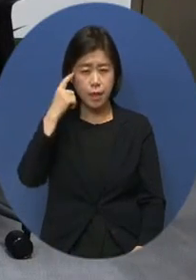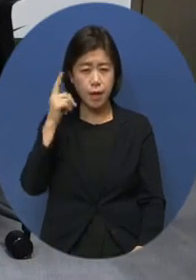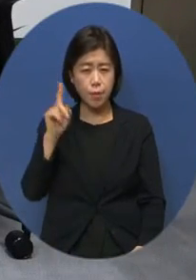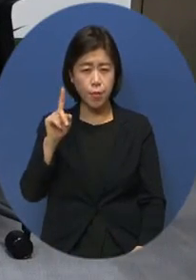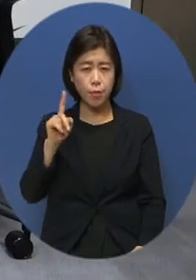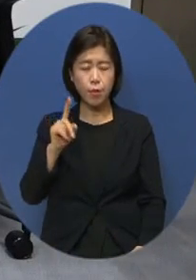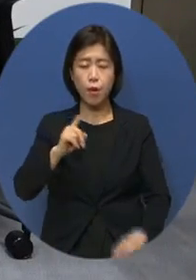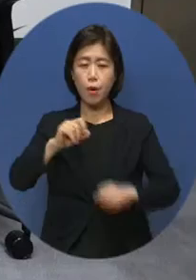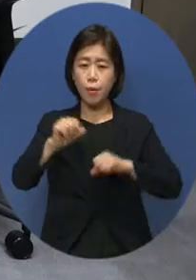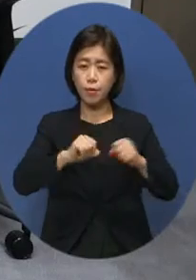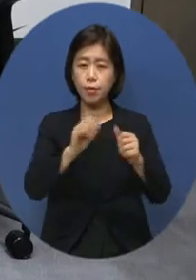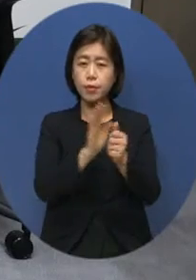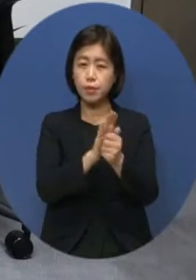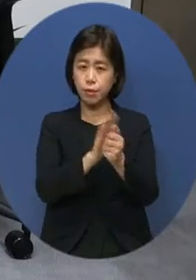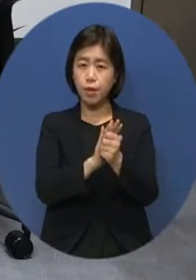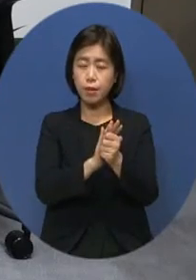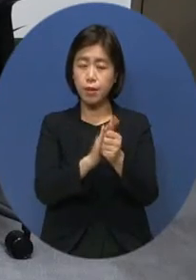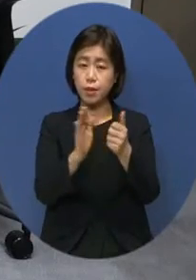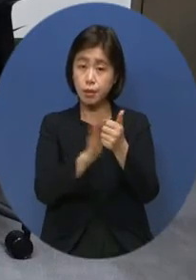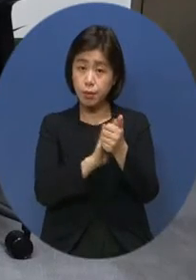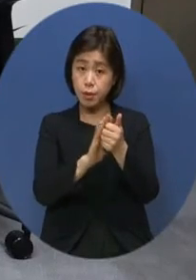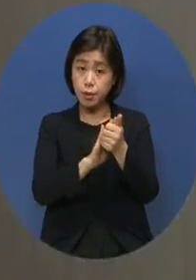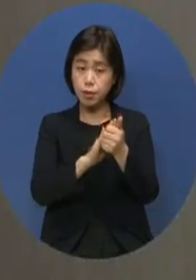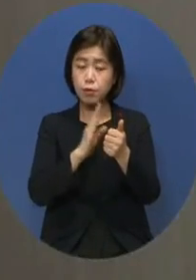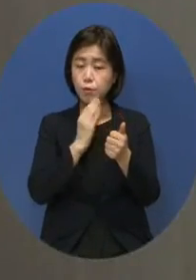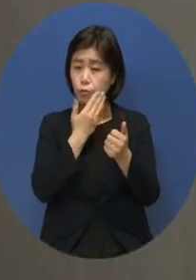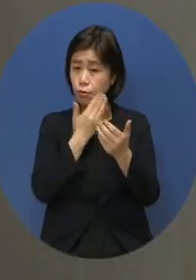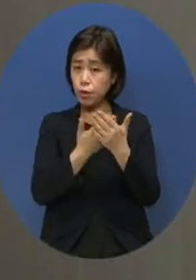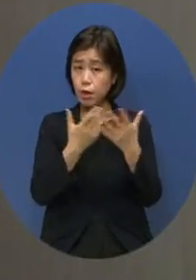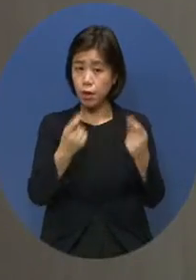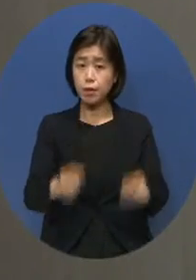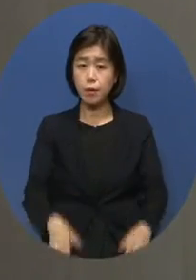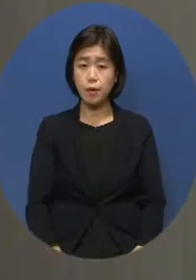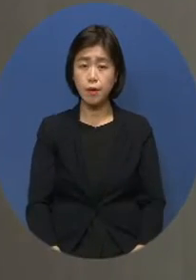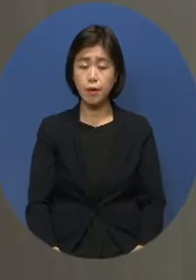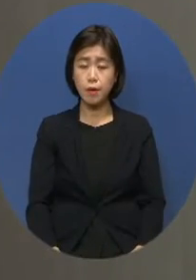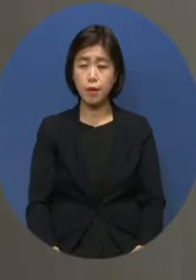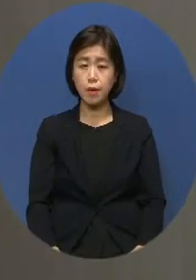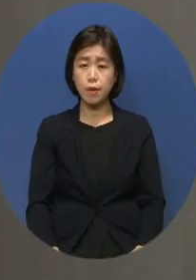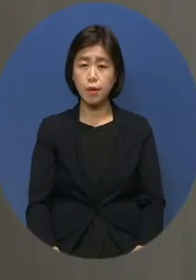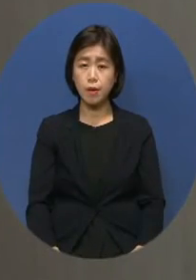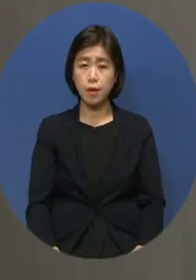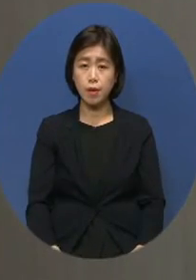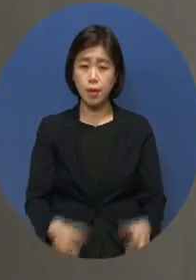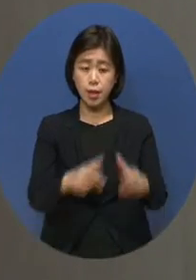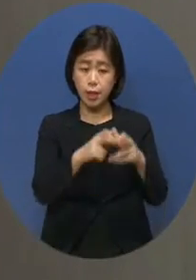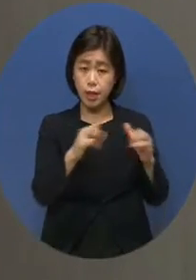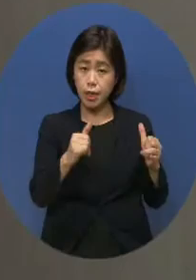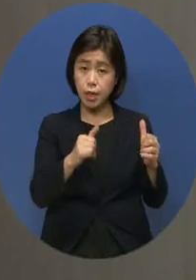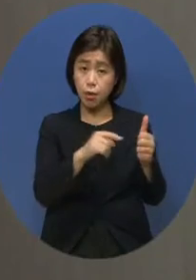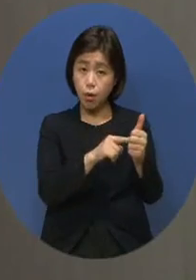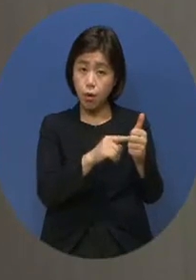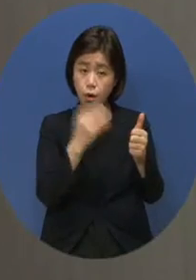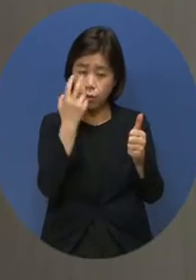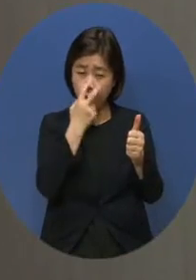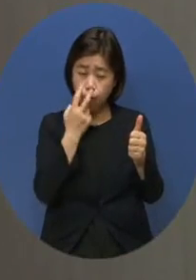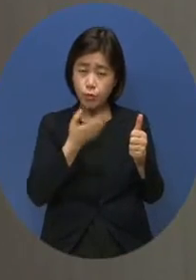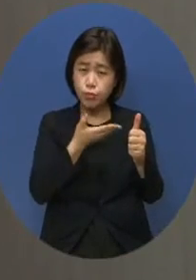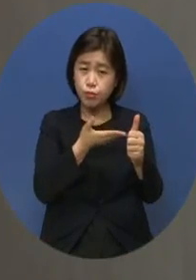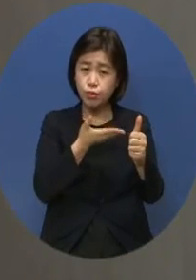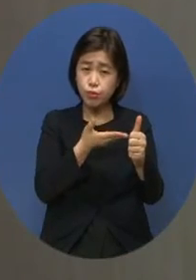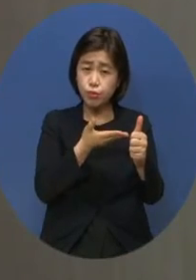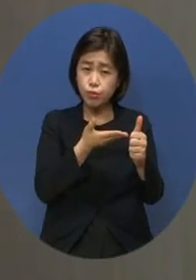장애인 복지에 있어서 상징적인 것이라고 봐요. 그것은 결국에는 사람을 돌보는 거는 사람인데 지금까지 이